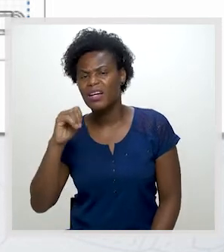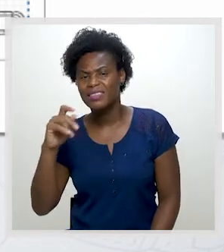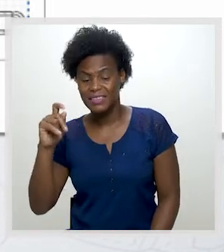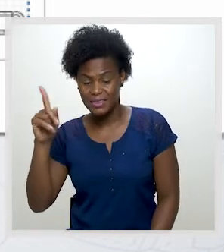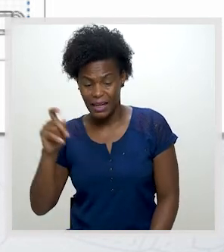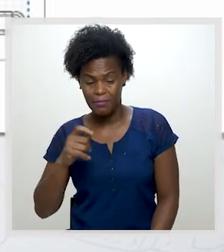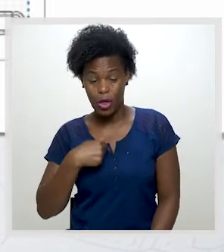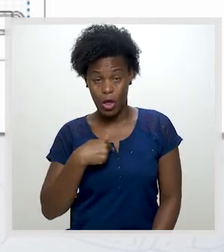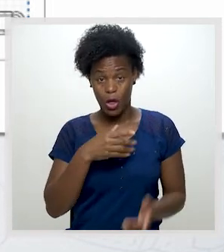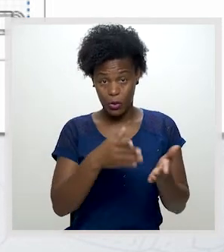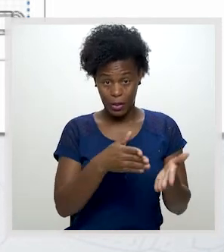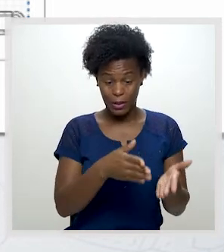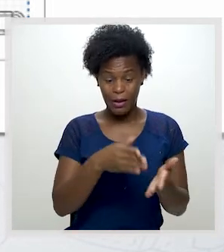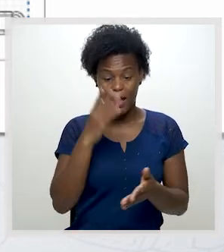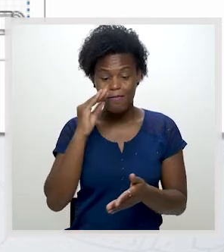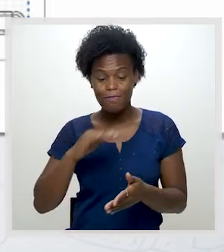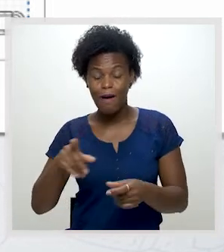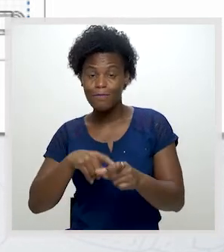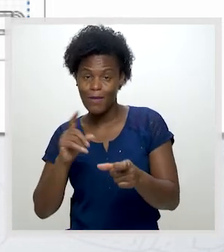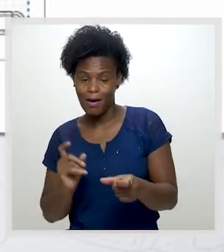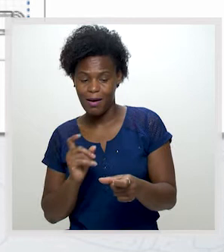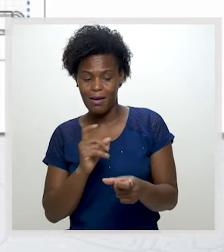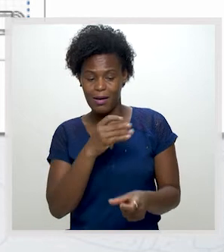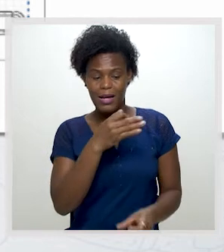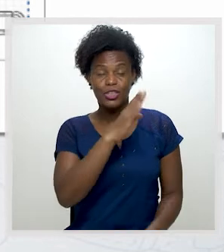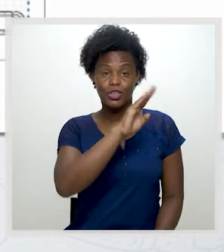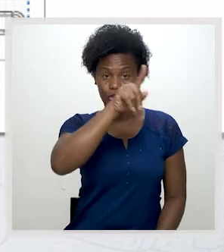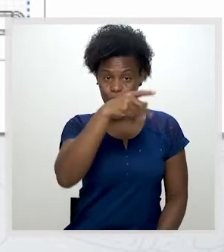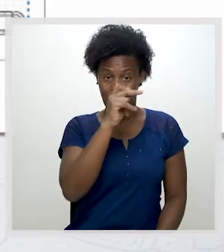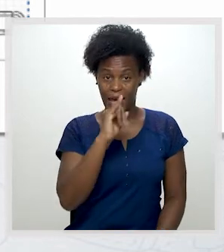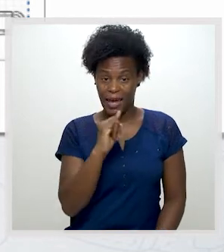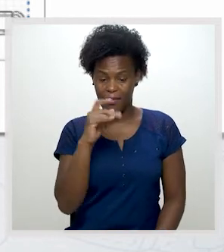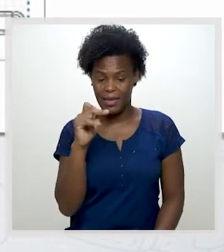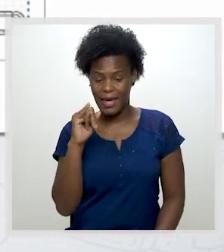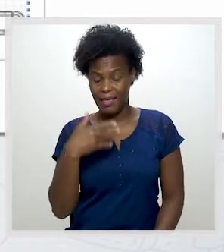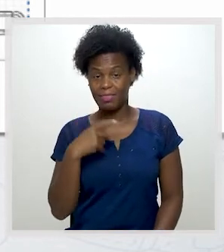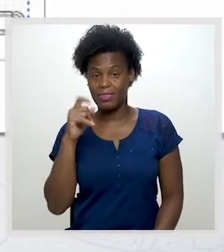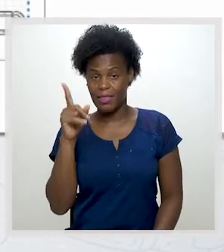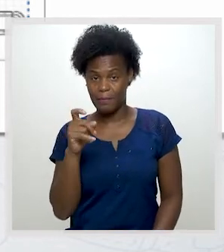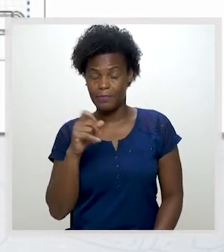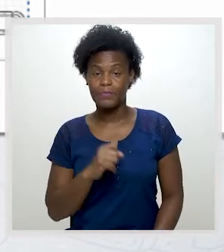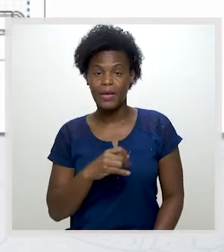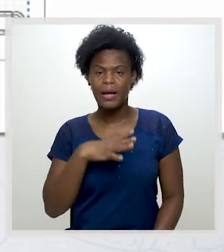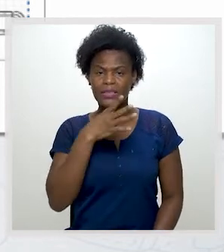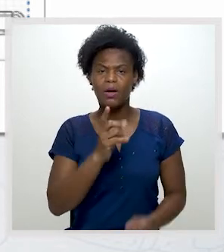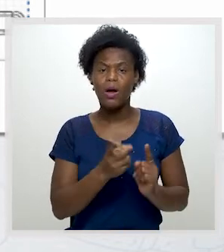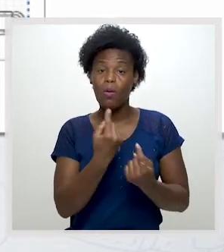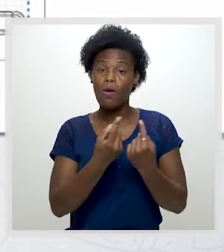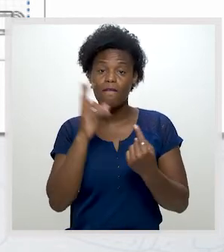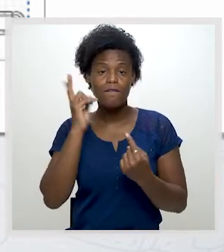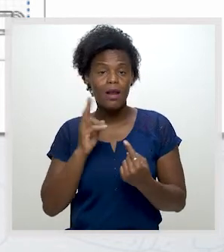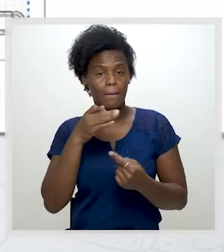Tu as utilisé le passé composé. Alors, ça veut dire quoi? Une des valeurs du passé composé, parler d'une